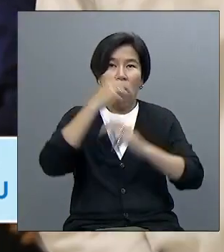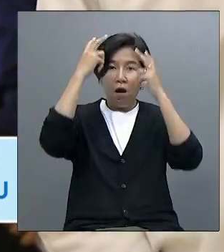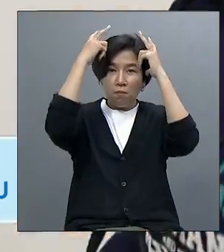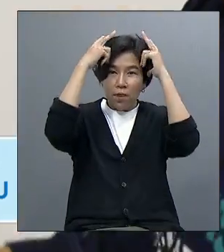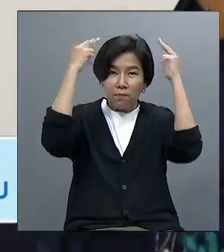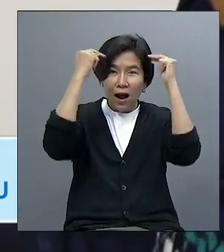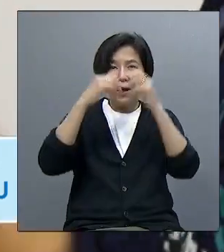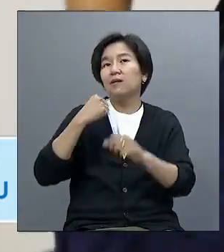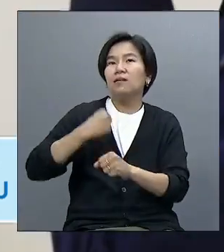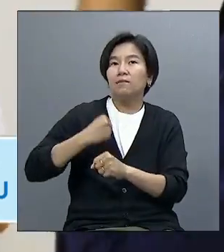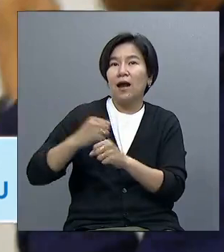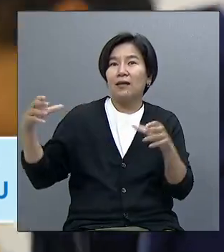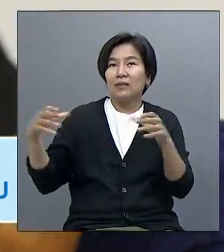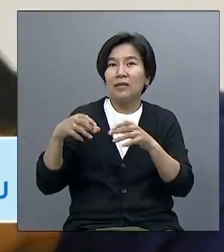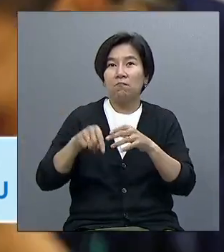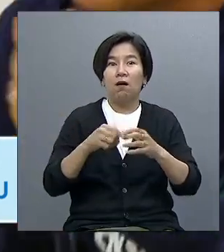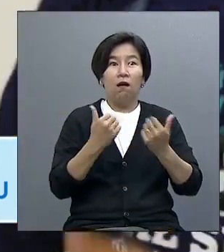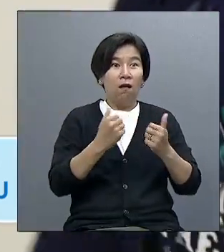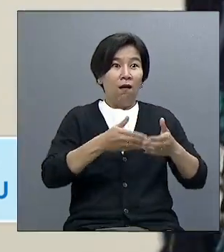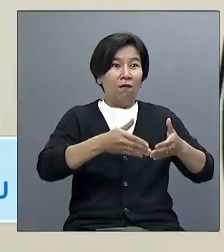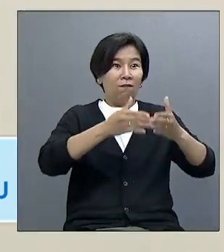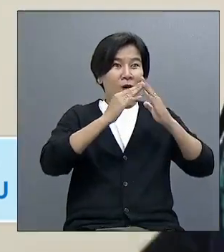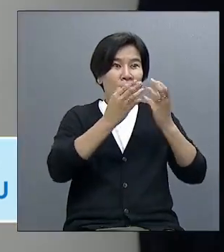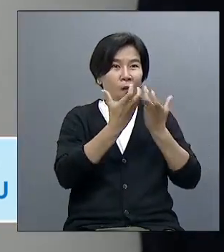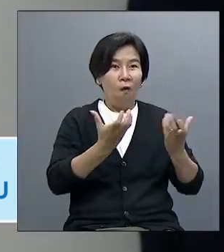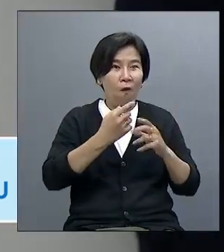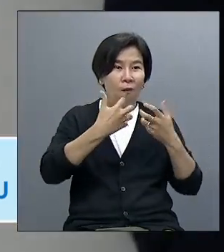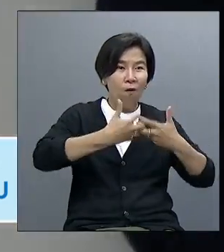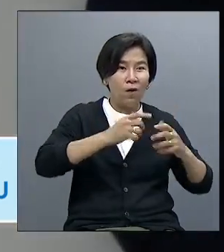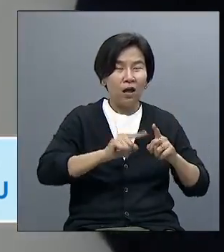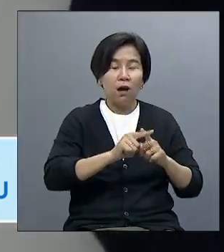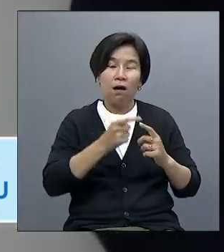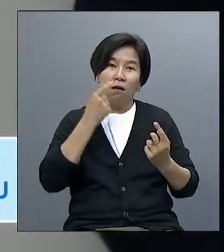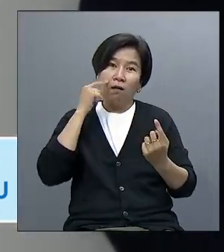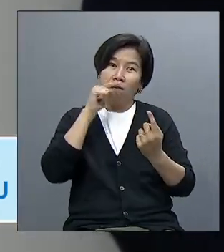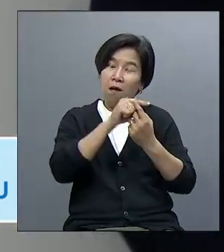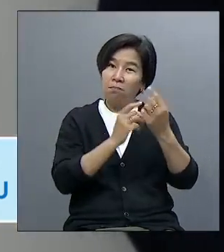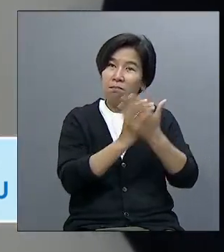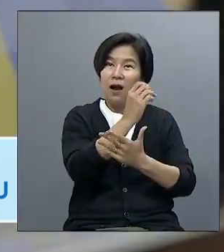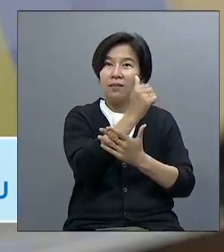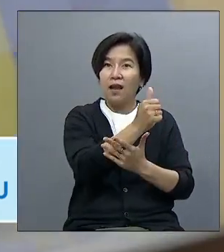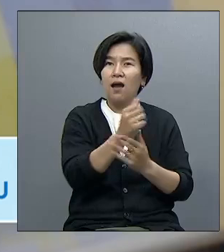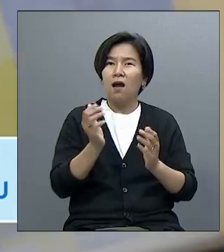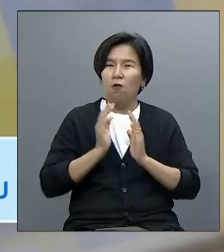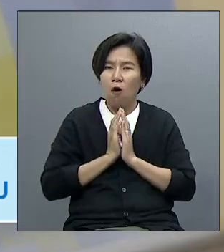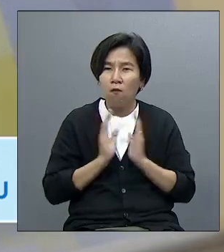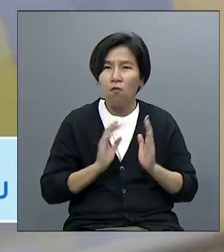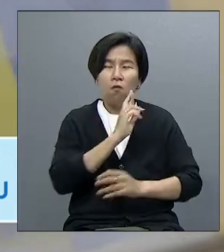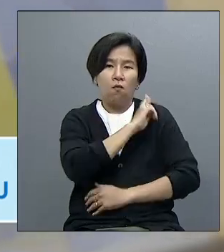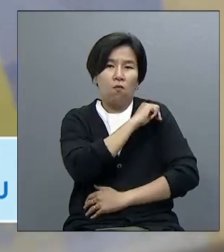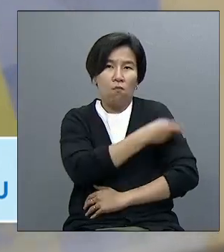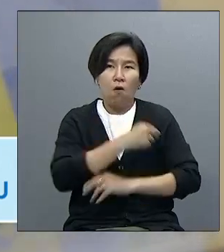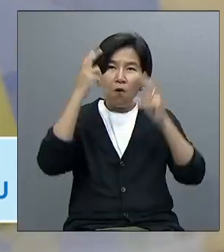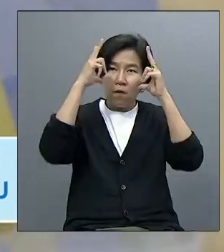มถึงทีมงานที่ทำให้มีวันนี้ตลอดเวลาค่ะและยังย้ำขอบคุณคุณหมอและพยาบาลที่เสียสละอุทิศตนเองเพื่อรักษ